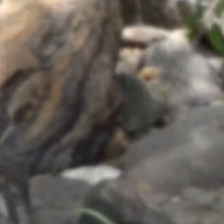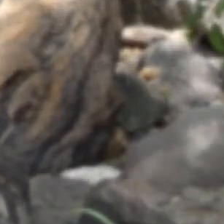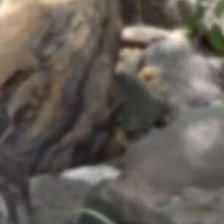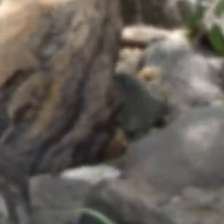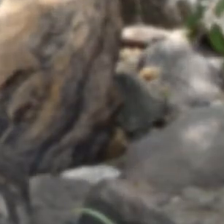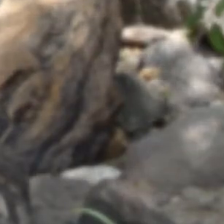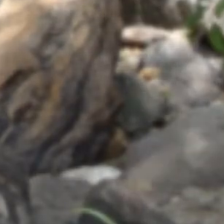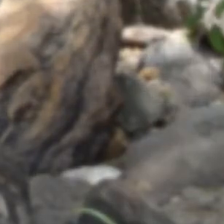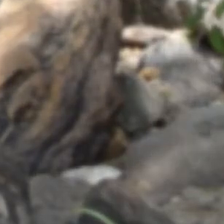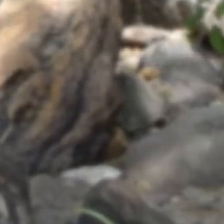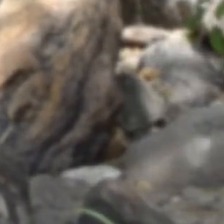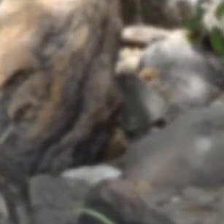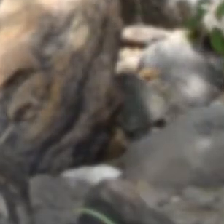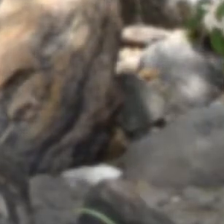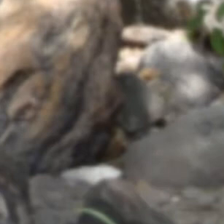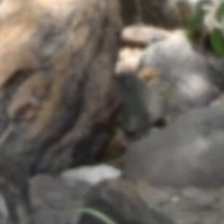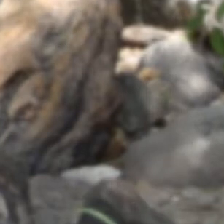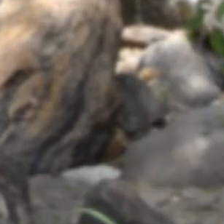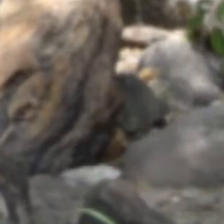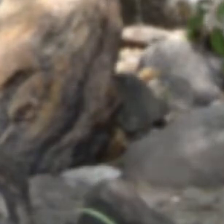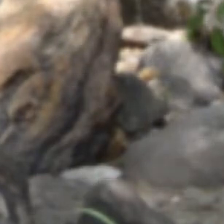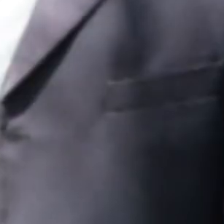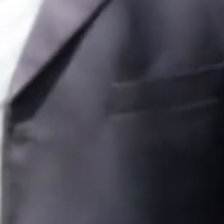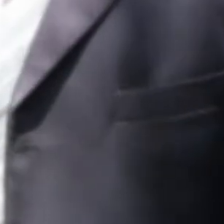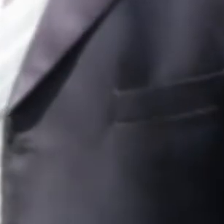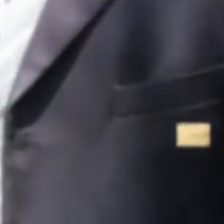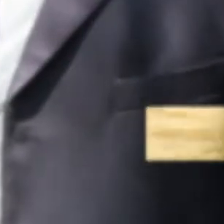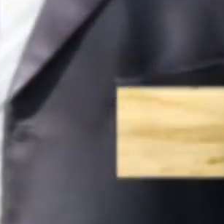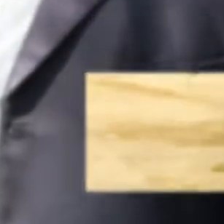Wacheki waribi wanocheka,